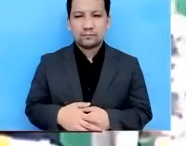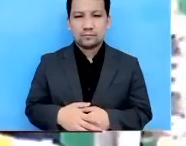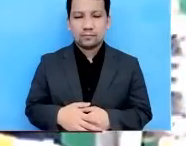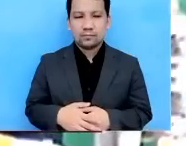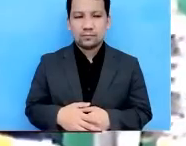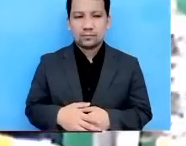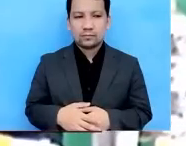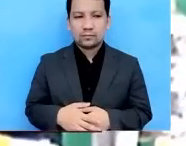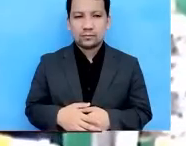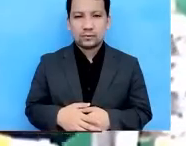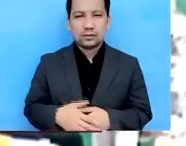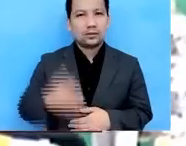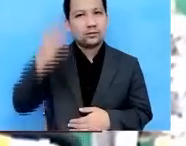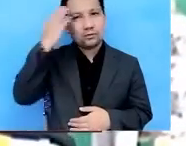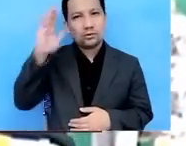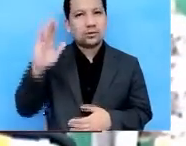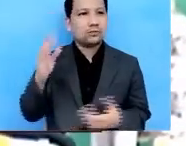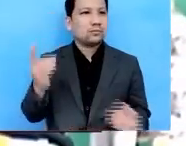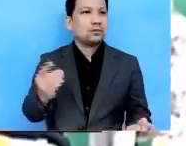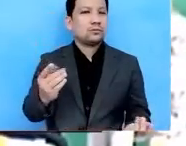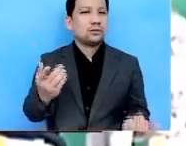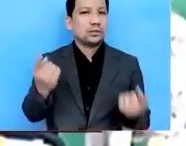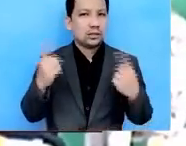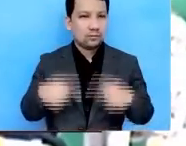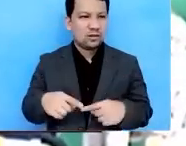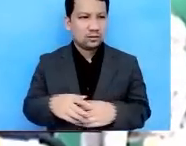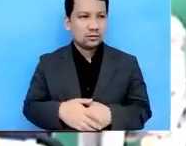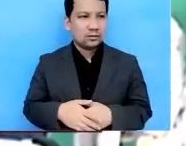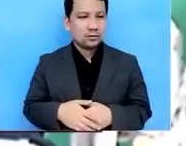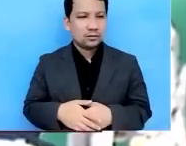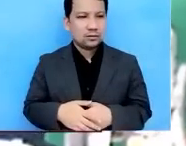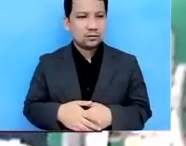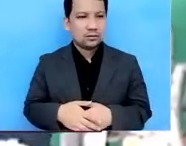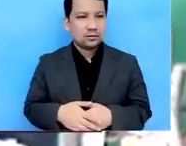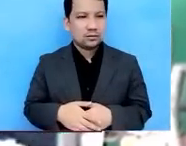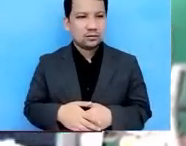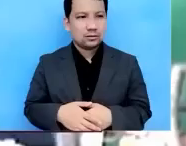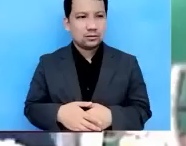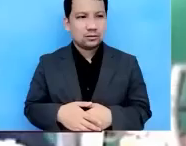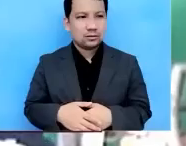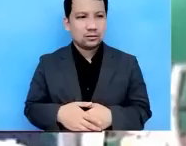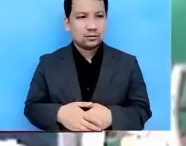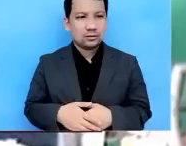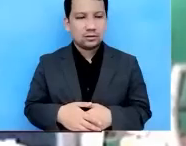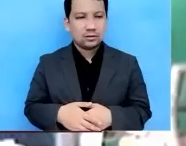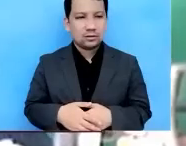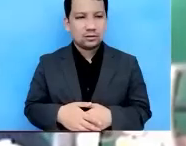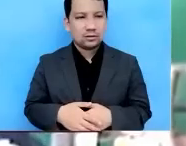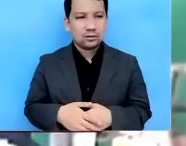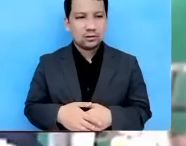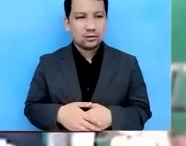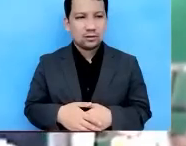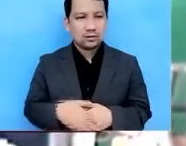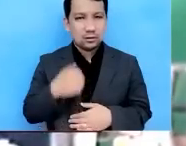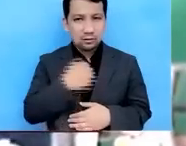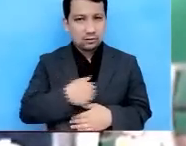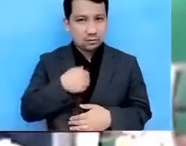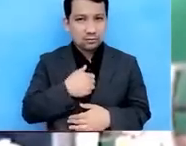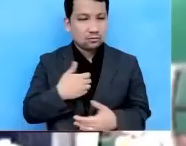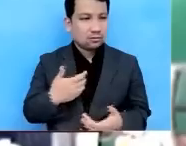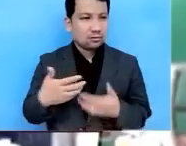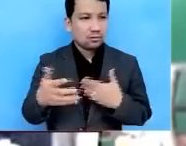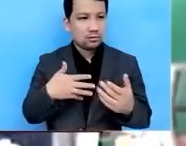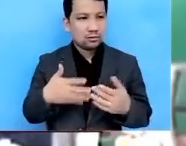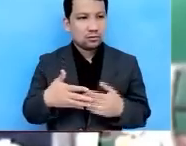Unconscious po ako, sir. Ha? Ulo yung natamahan ko. Kahit po, kung if ever, pasensya na po, Doc, kung sa sarili